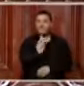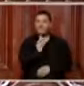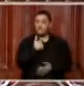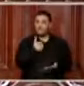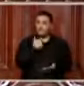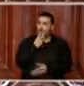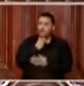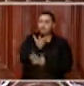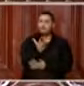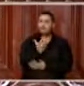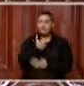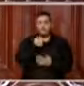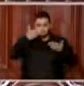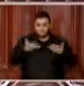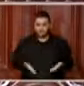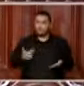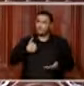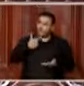وآن الأوان